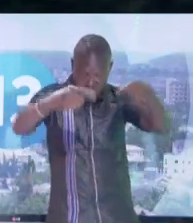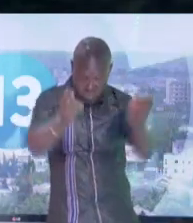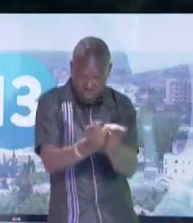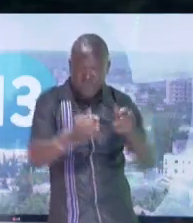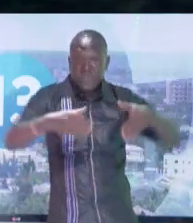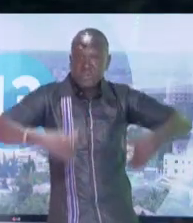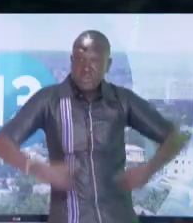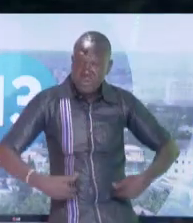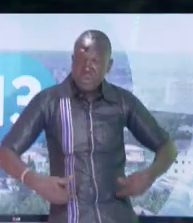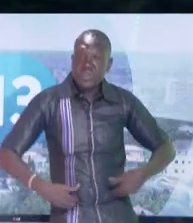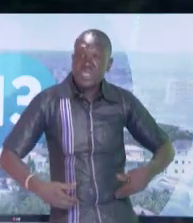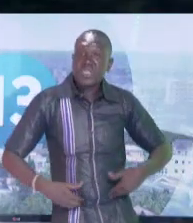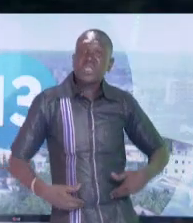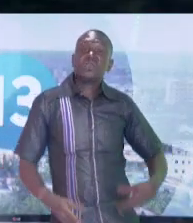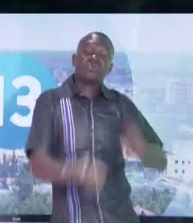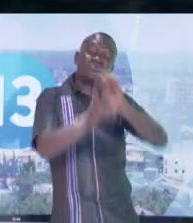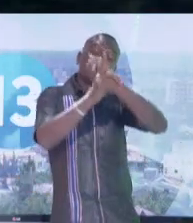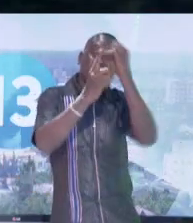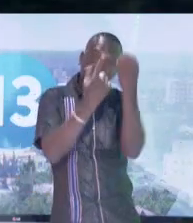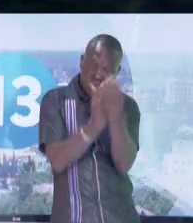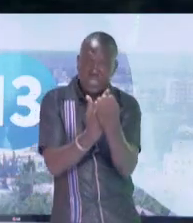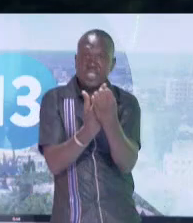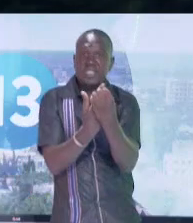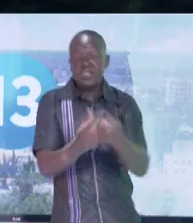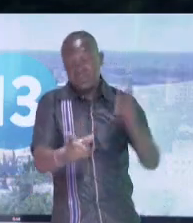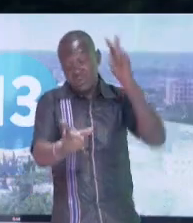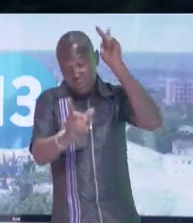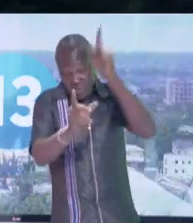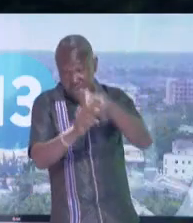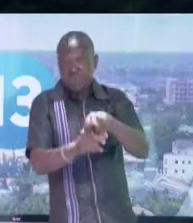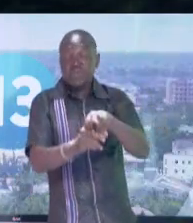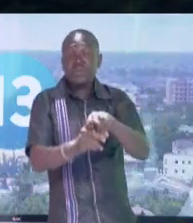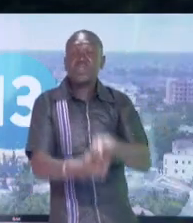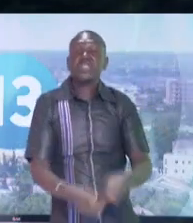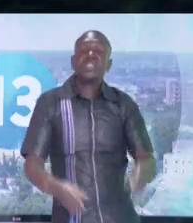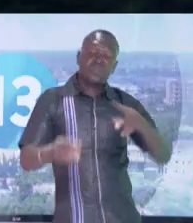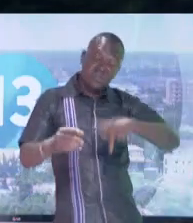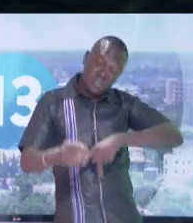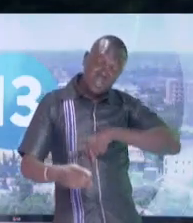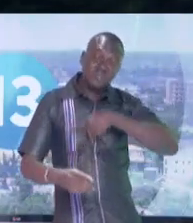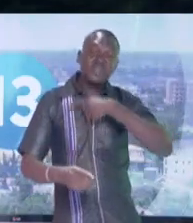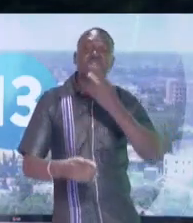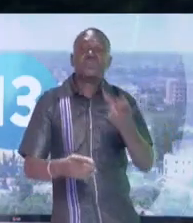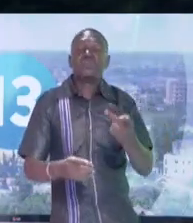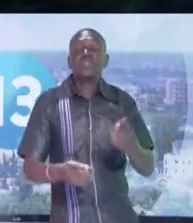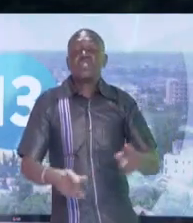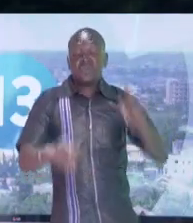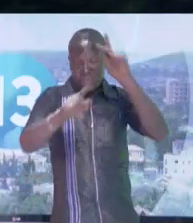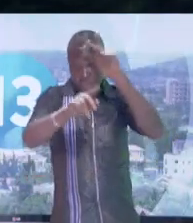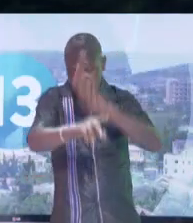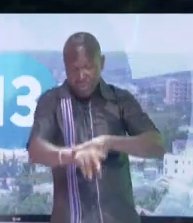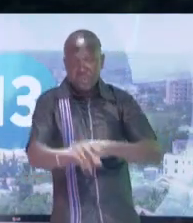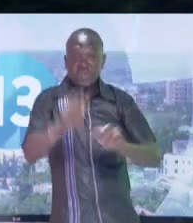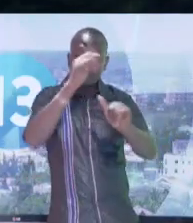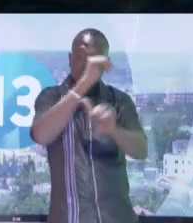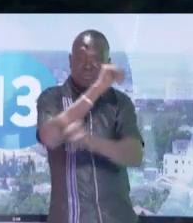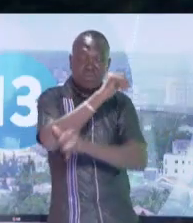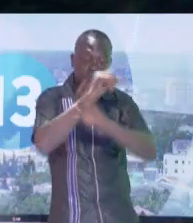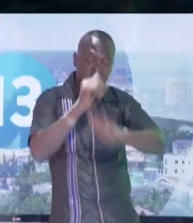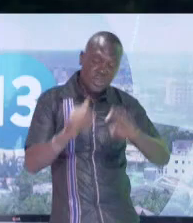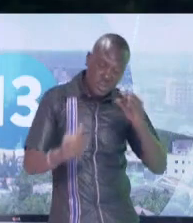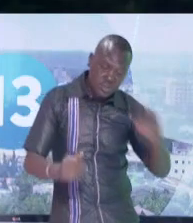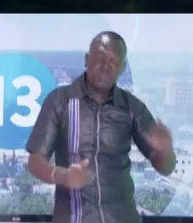société civile qui entend ainsi jouer sa partition dans le processus de sensibilisation, de stabilisation du pays. De Bobo Dioulasso,